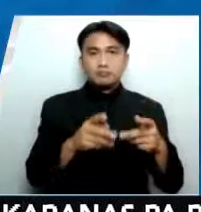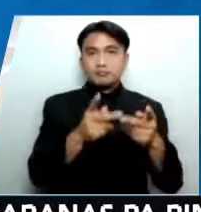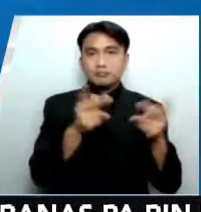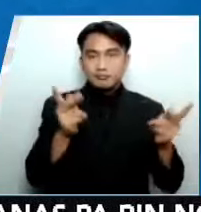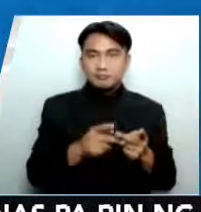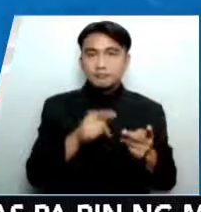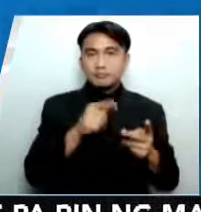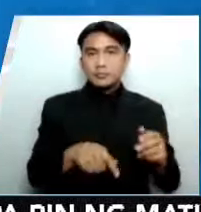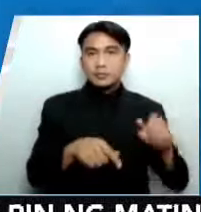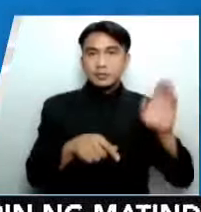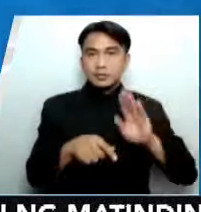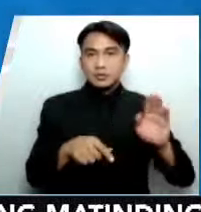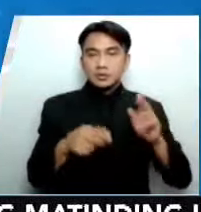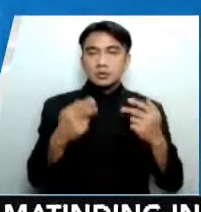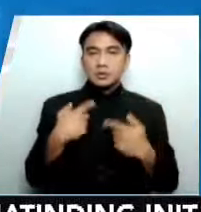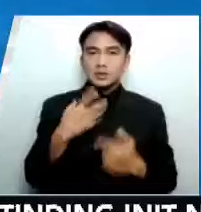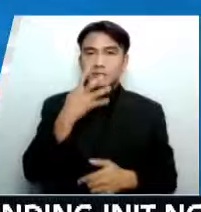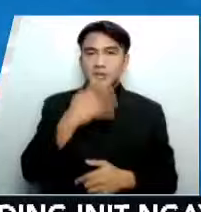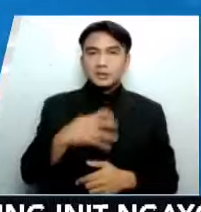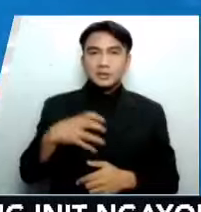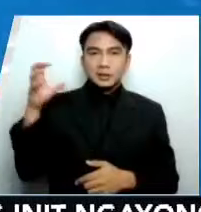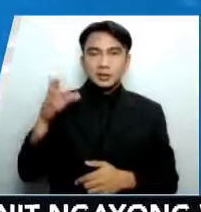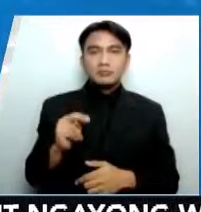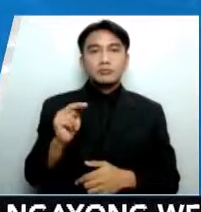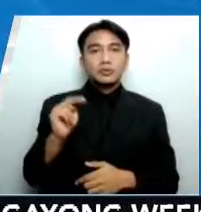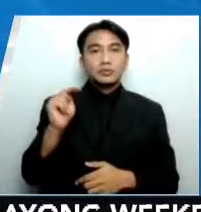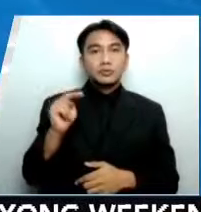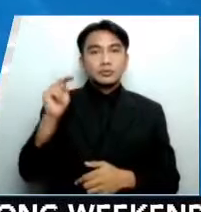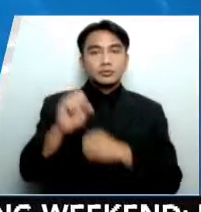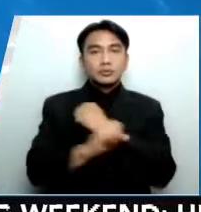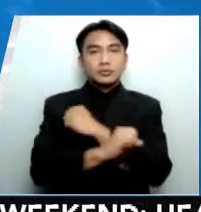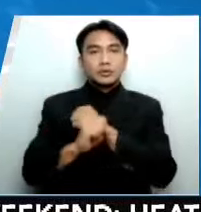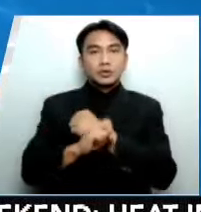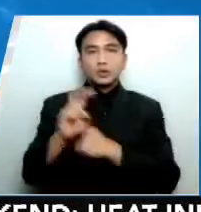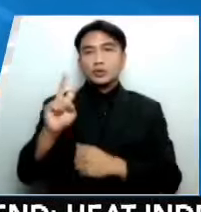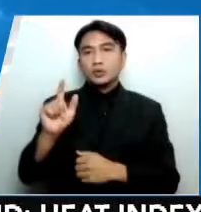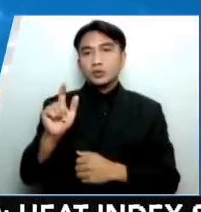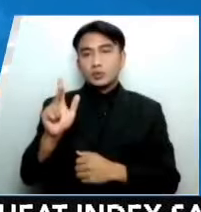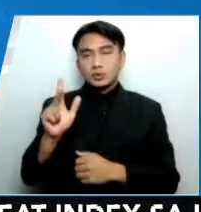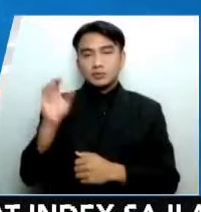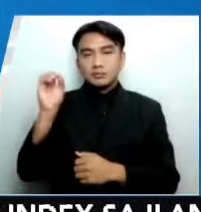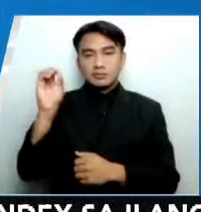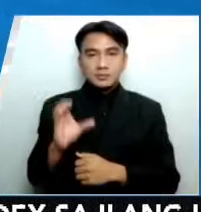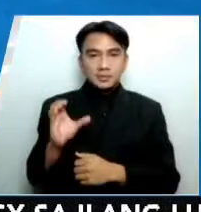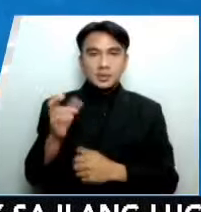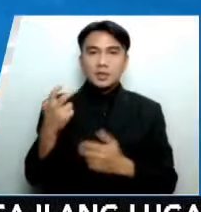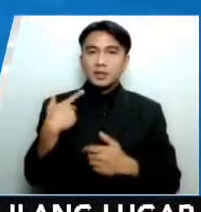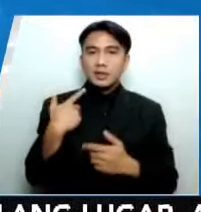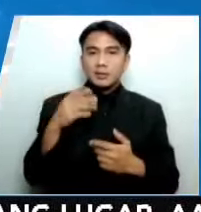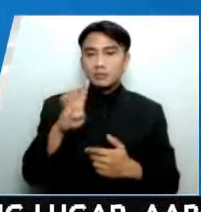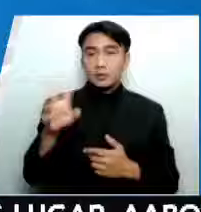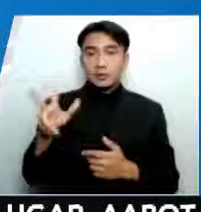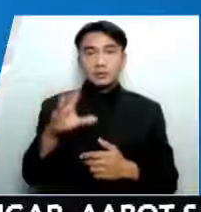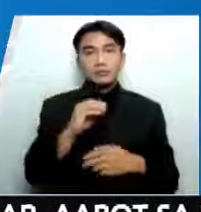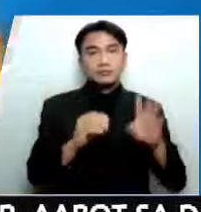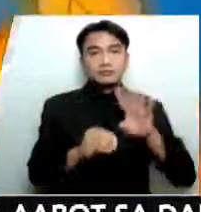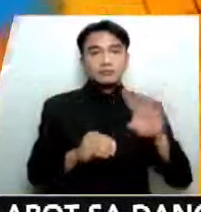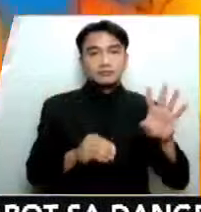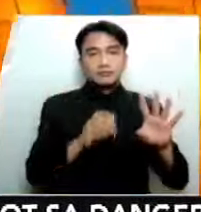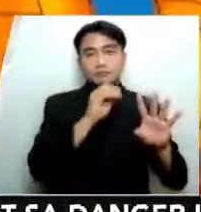Katarman, Northern Samar, na posibleng nasa 43 degrees Celsius ang heat index at 44 degrees Celsius sa Linggo.